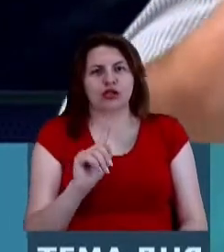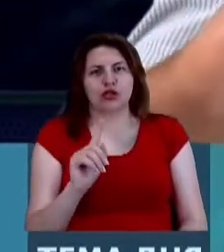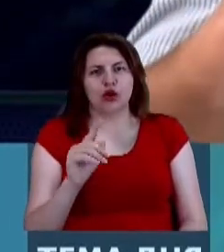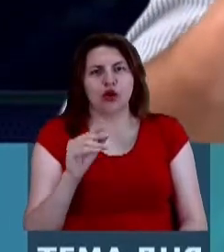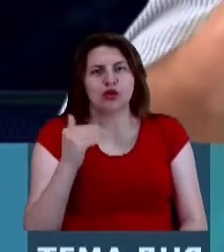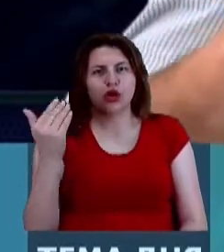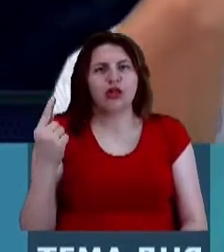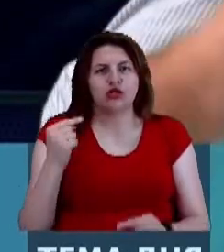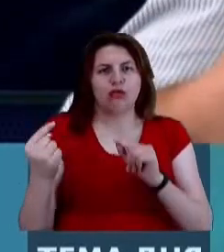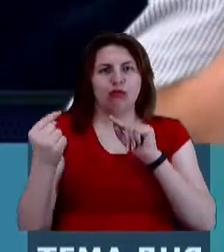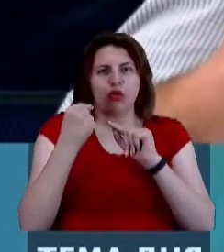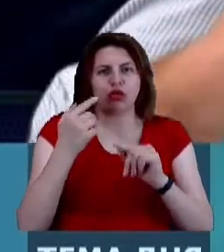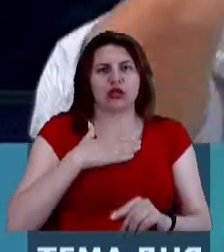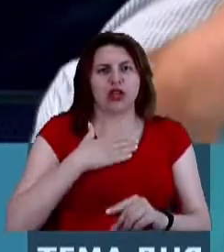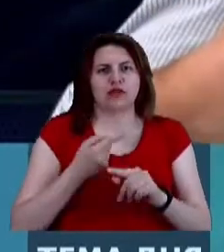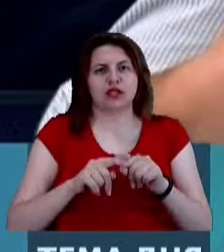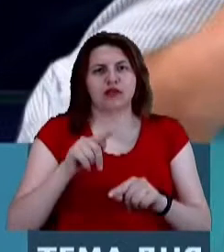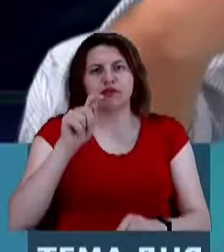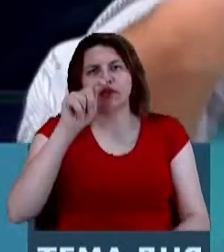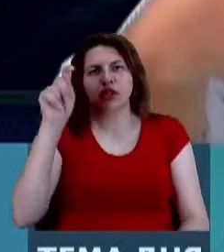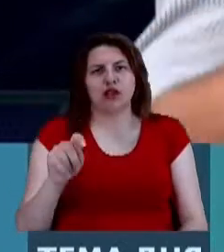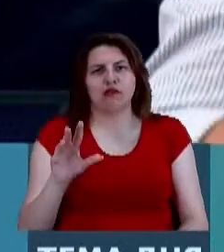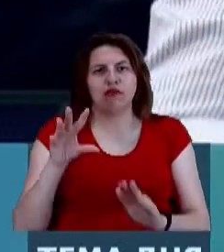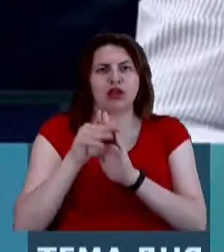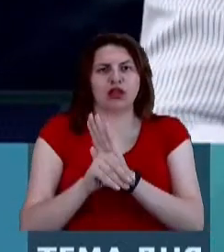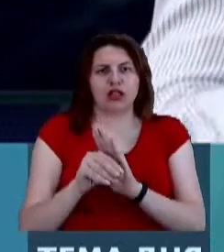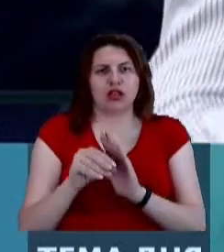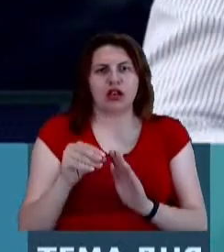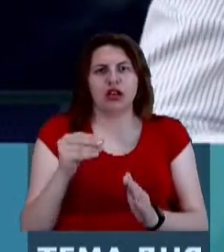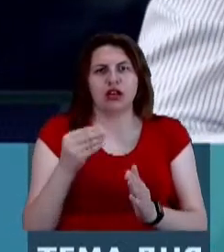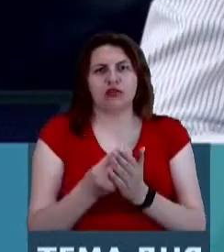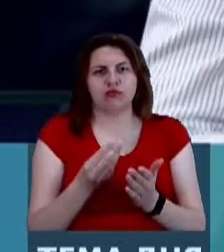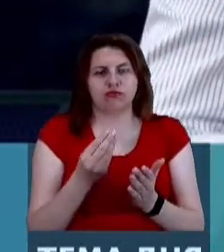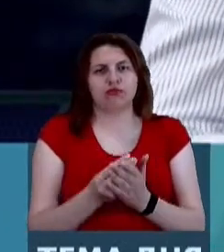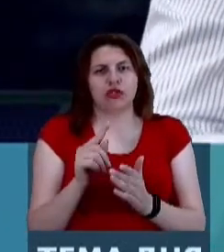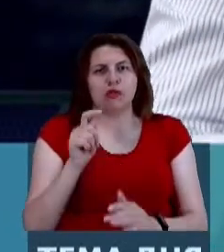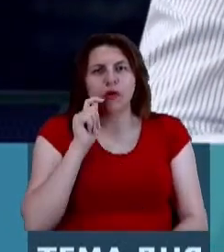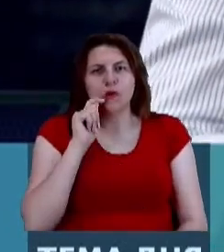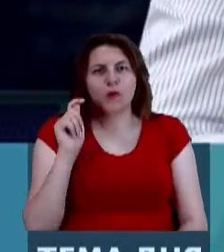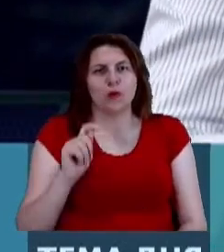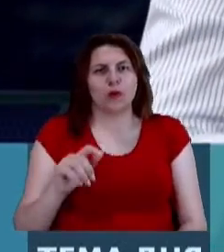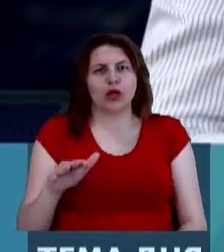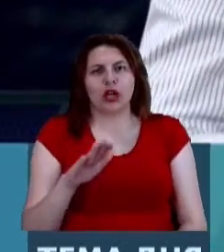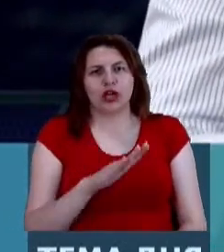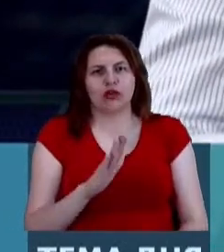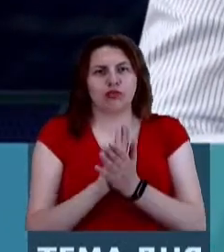нас в цій війні, вкладає несамовиті кошти для того, щоб Україну виставити